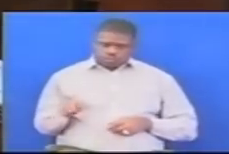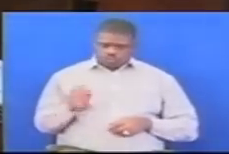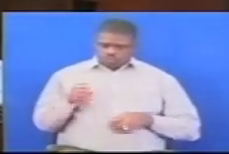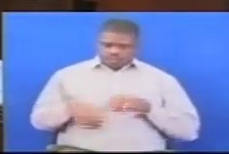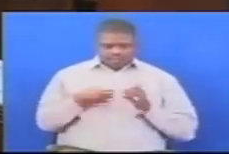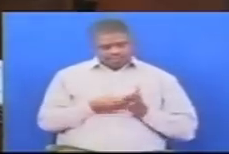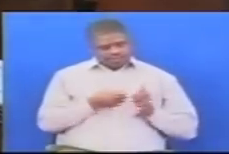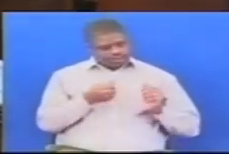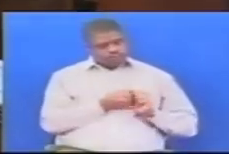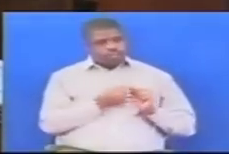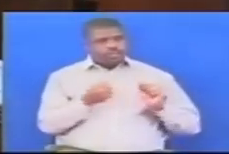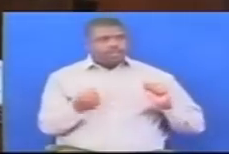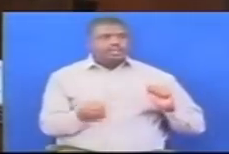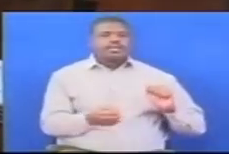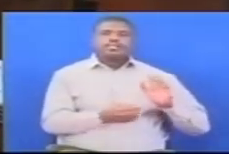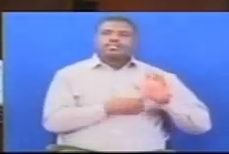fedha